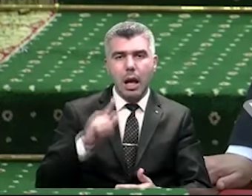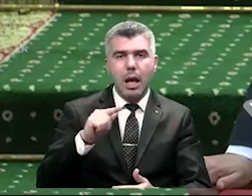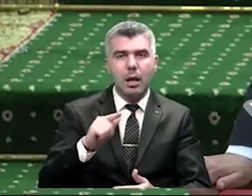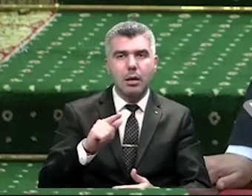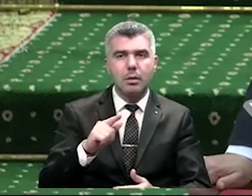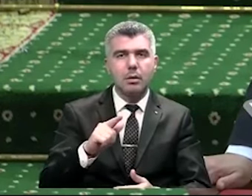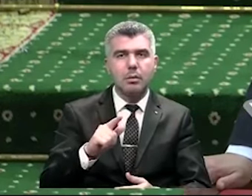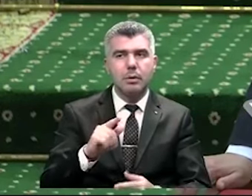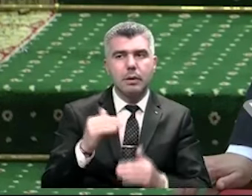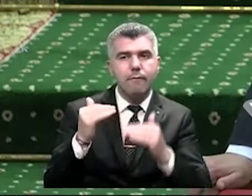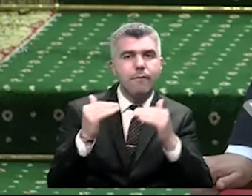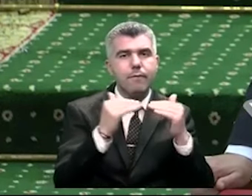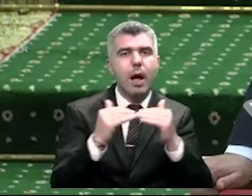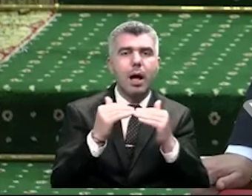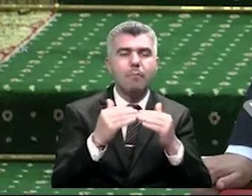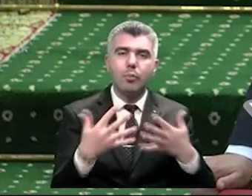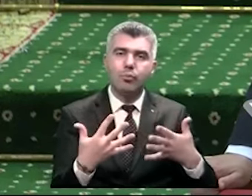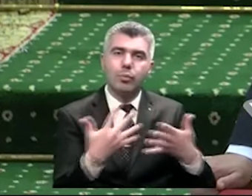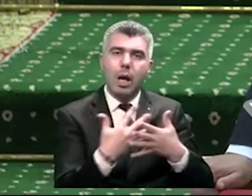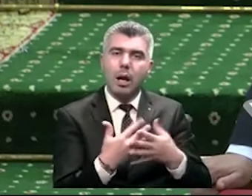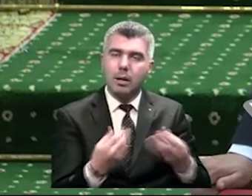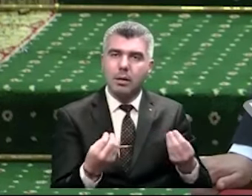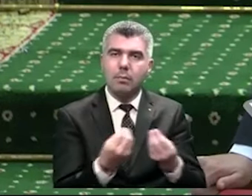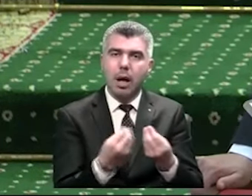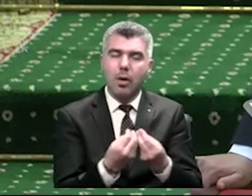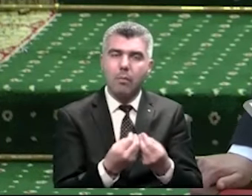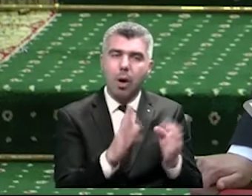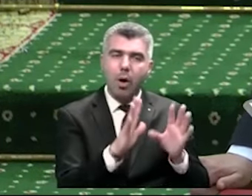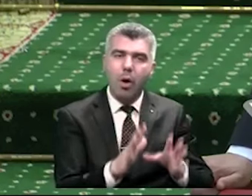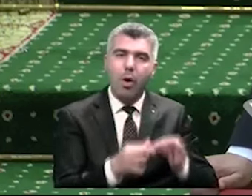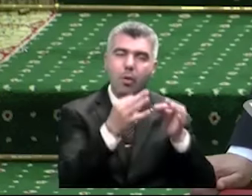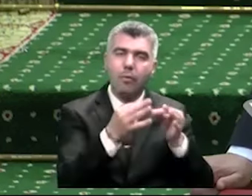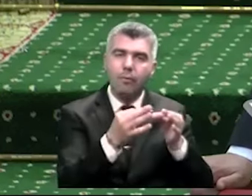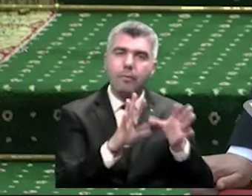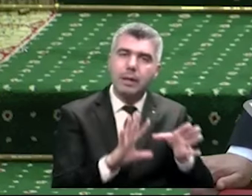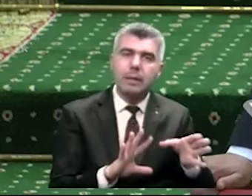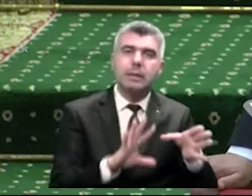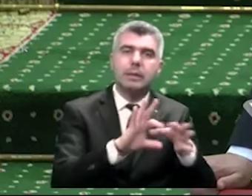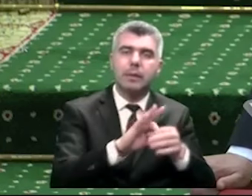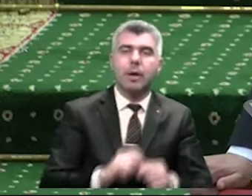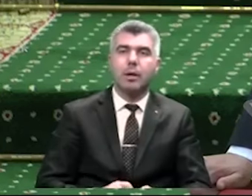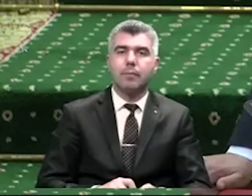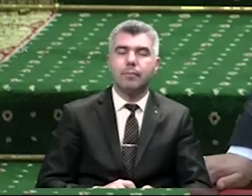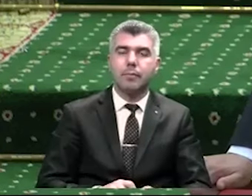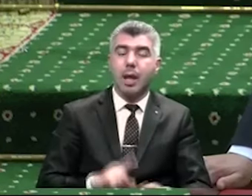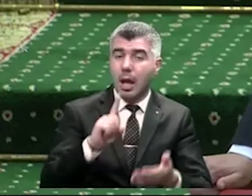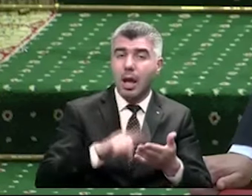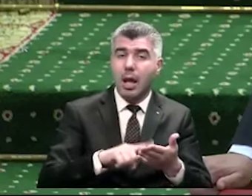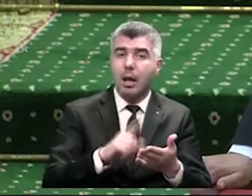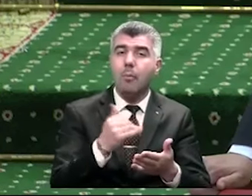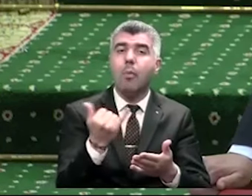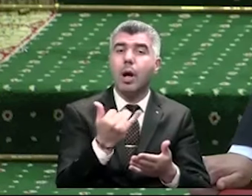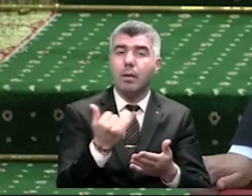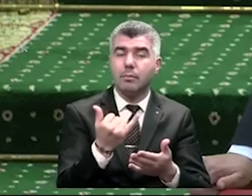نحددها مع مع الشركاء ديالنا باش يمكننا نوصلوا لهذ الاتفاقيات واللي اساسي واللي بغيت نرجع لها